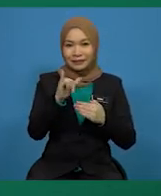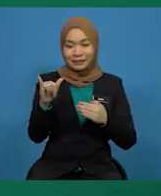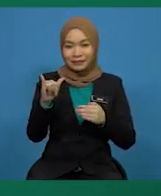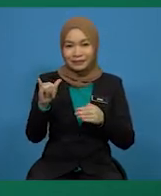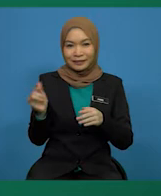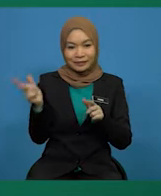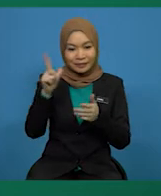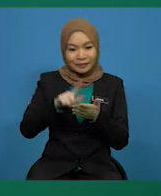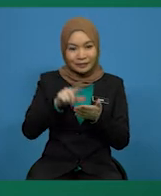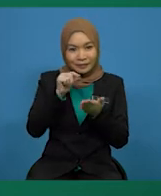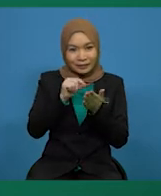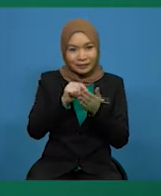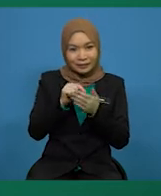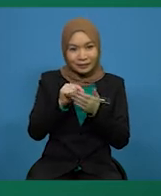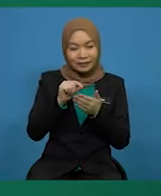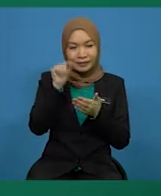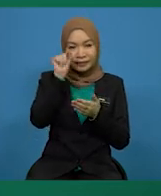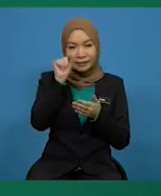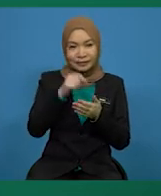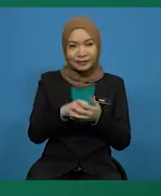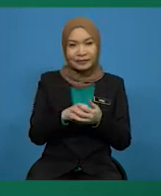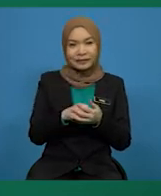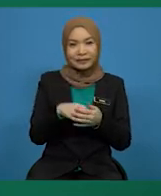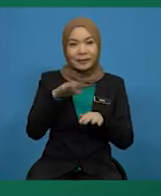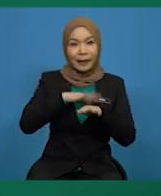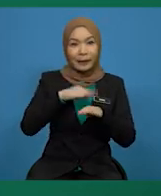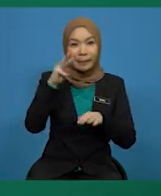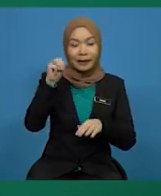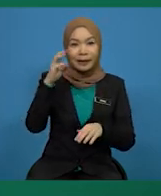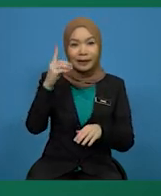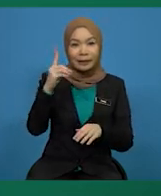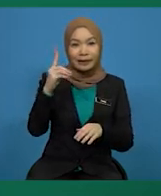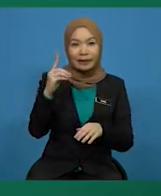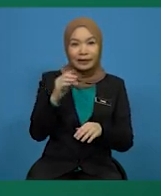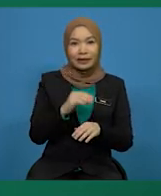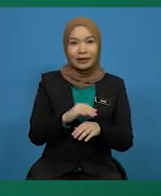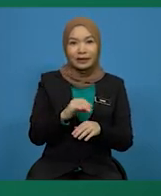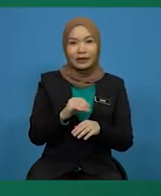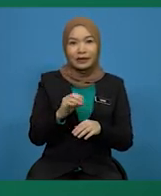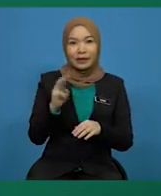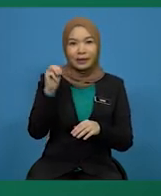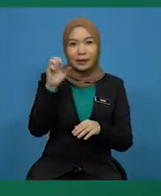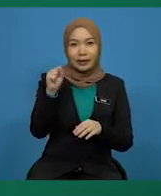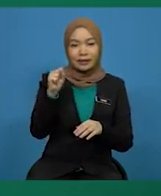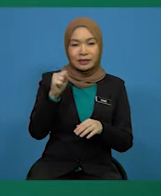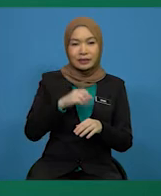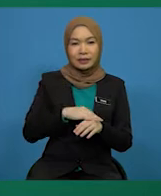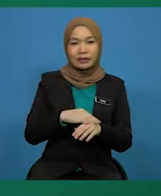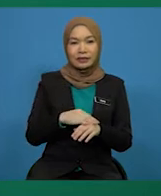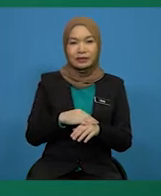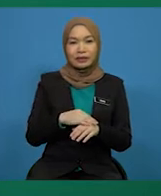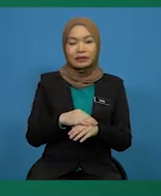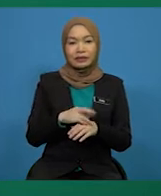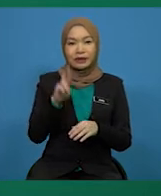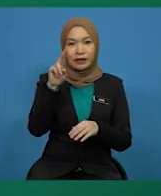titik keseimbangan iaitu di titik E0 pada MD sama juga MS pada kadar bunga R0